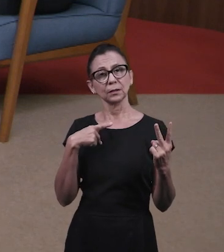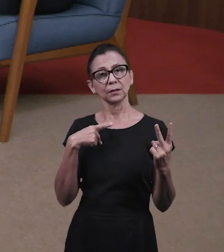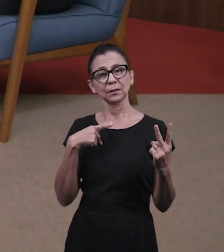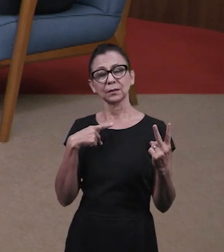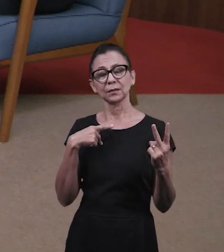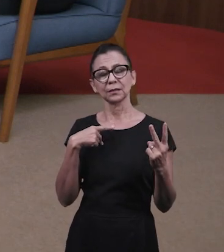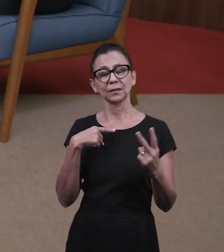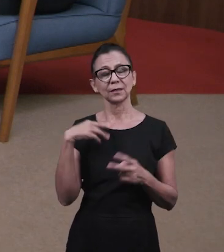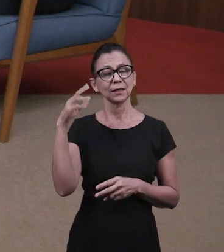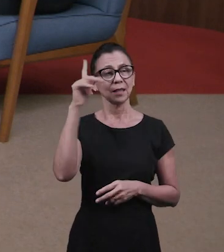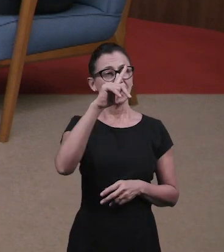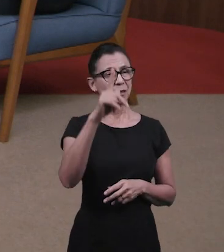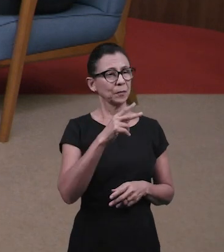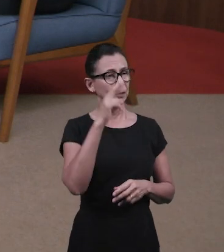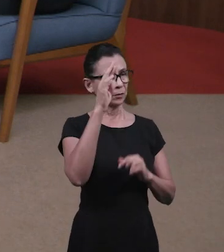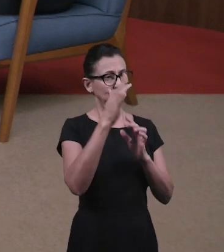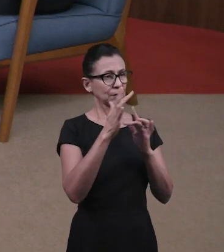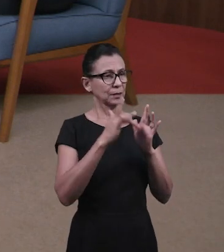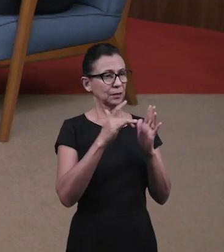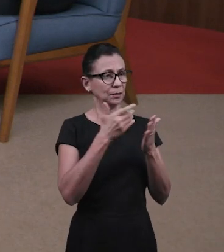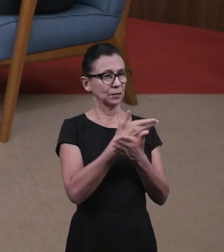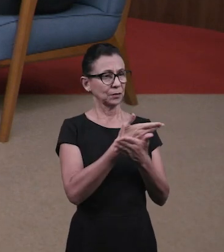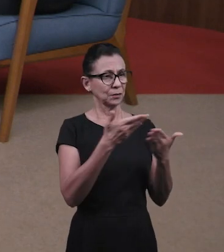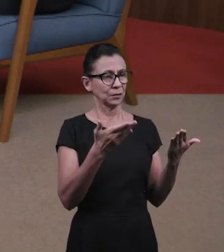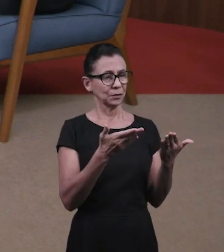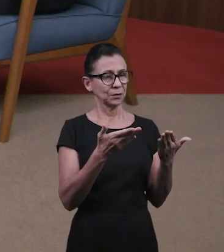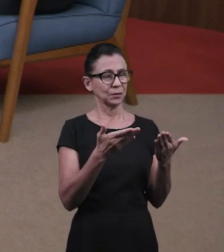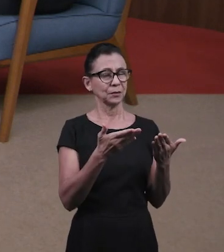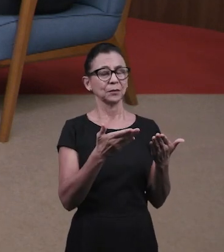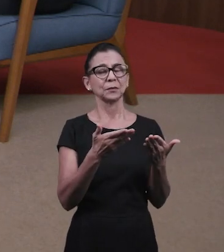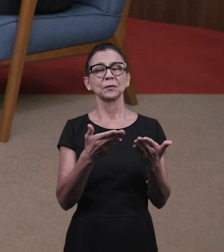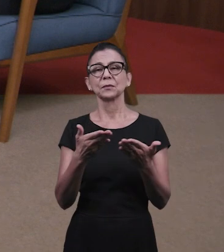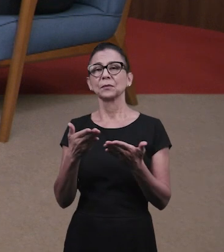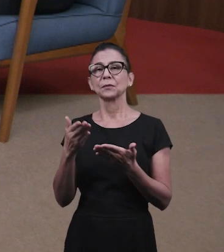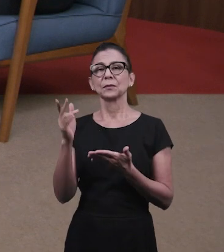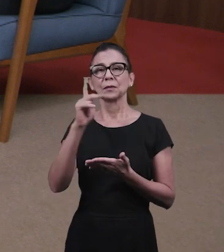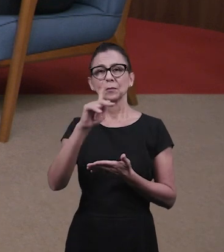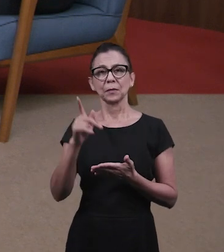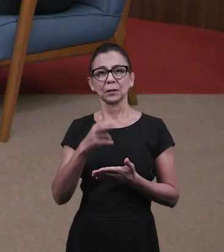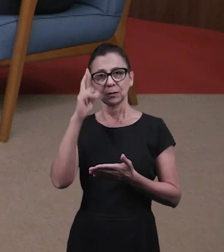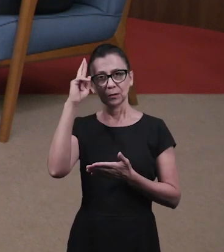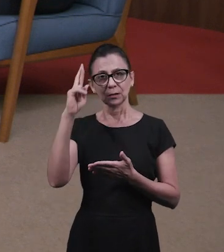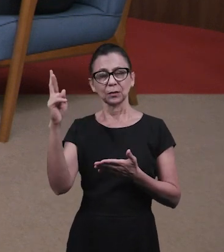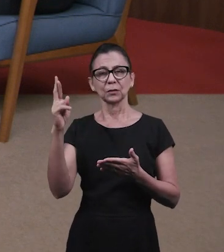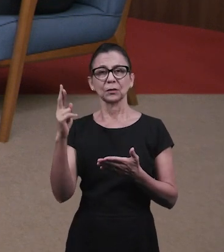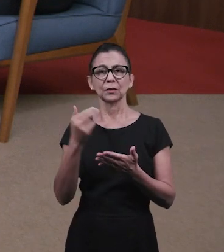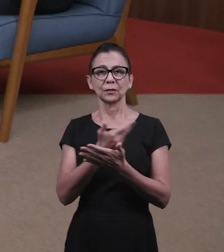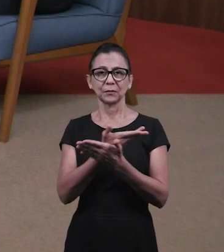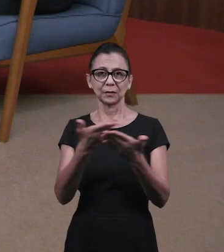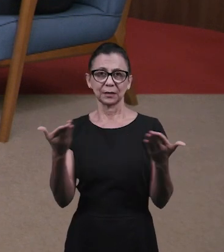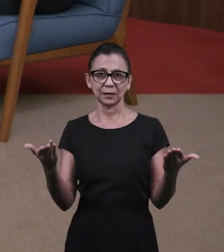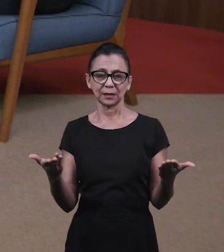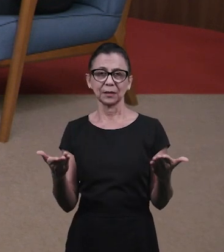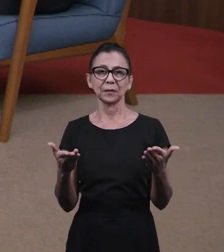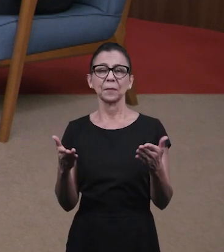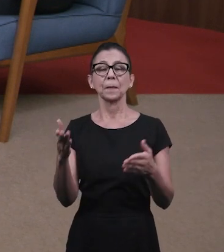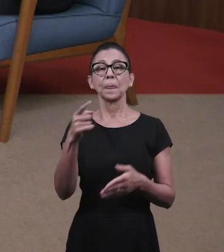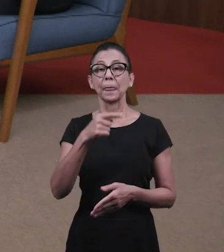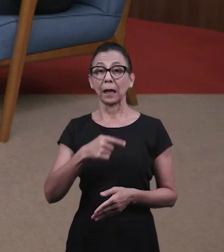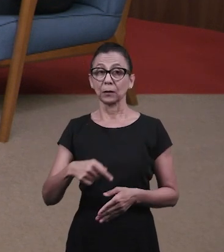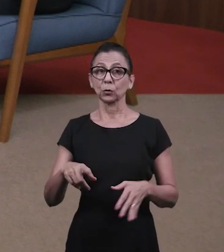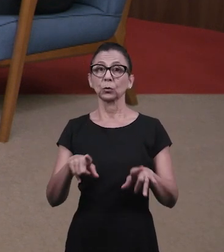Moreira, Sérgio Souza, présent ici, Josias, la paix du Seigneur, Sergio, la paix du Seigneur, nos